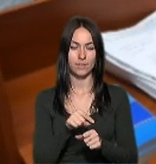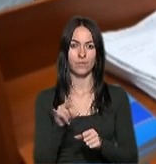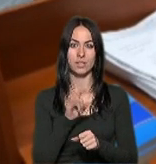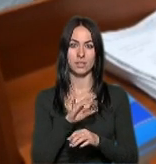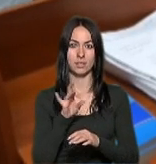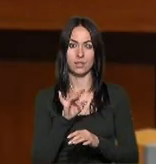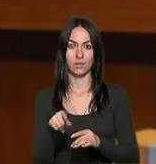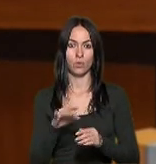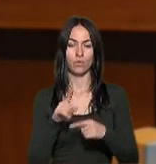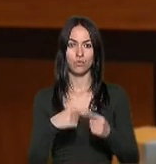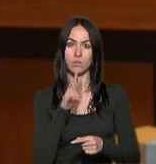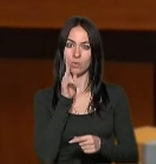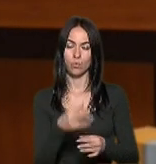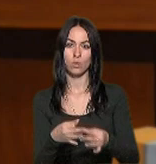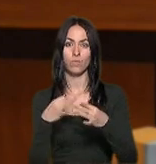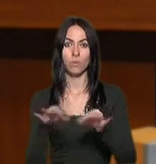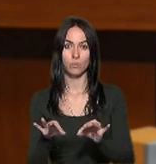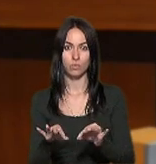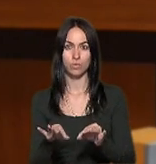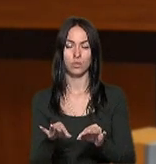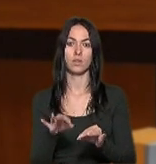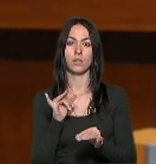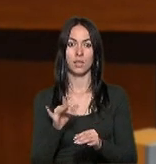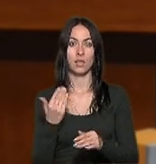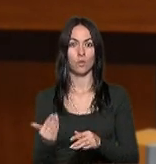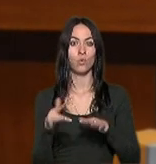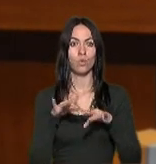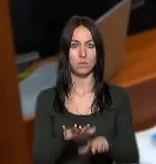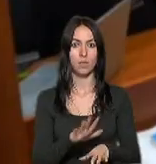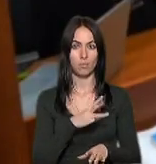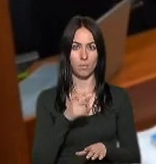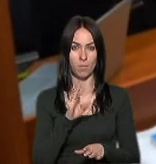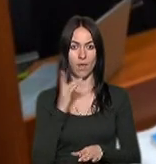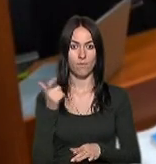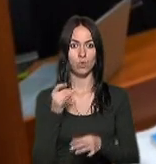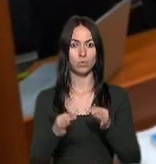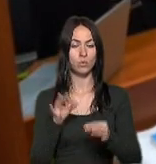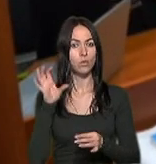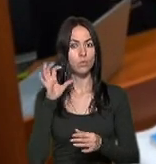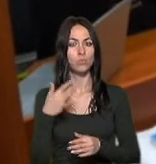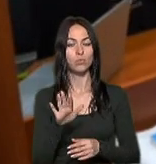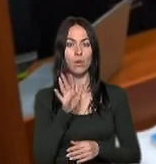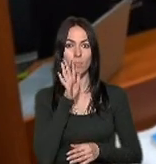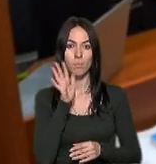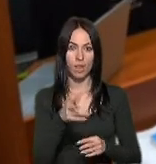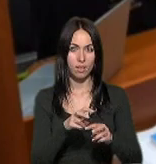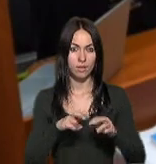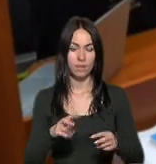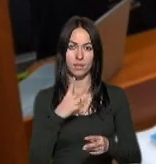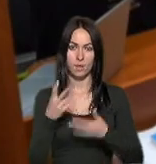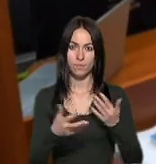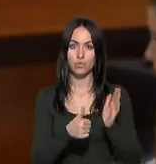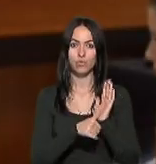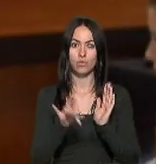У 17-му сплив термін запобіжного заходу. Справу екс-мера Слов'янська у харківських судах слухають 5-й рік поспіль. Розгляд